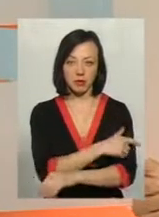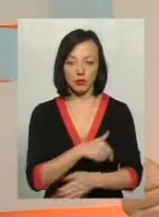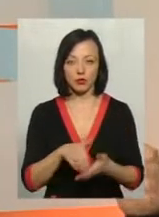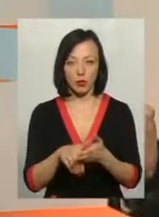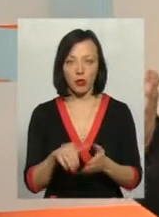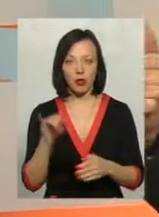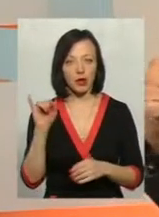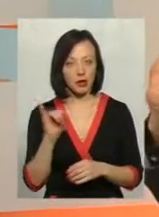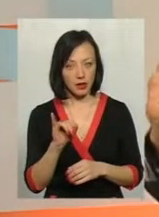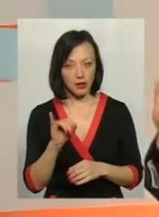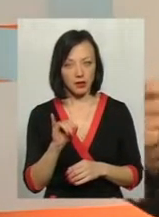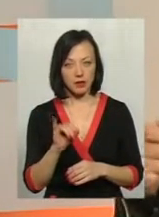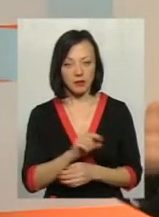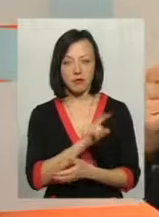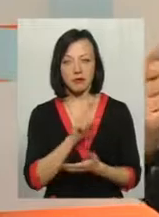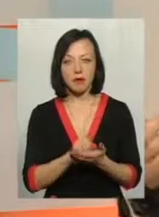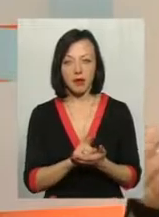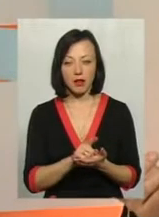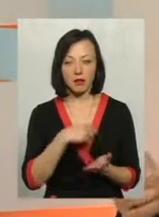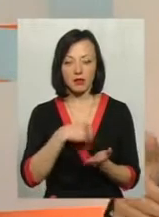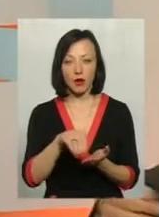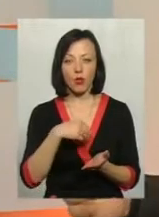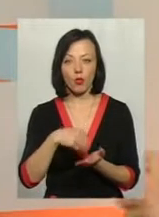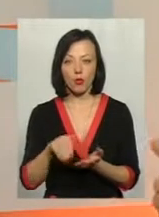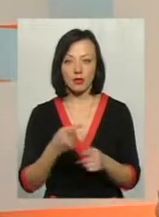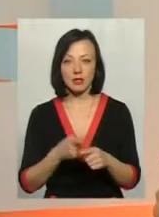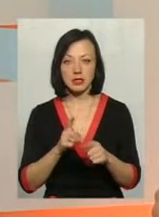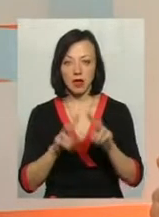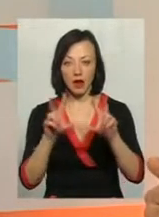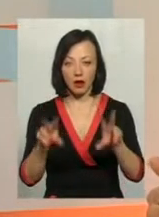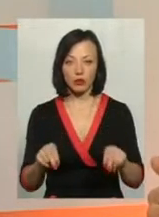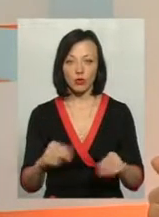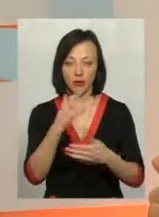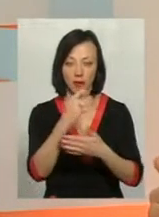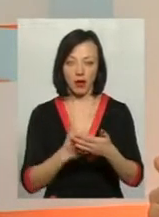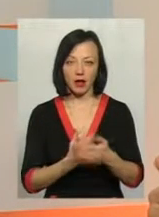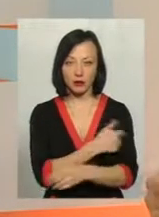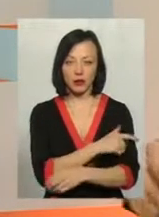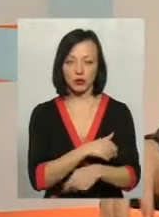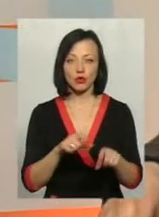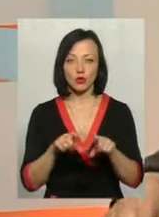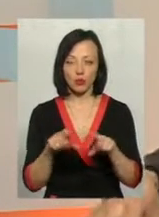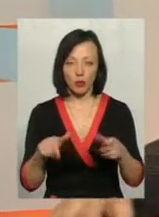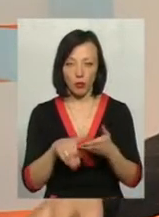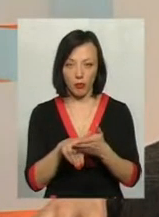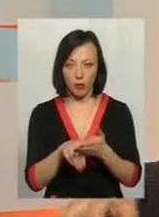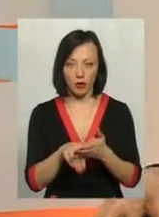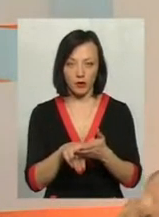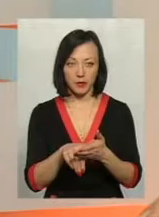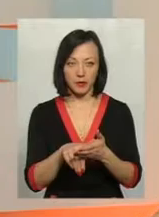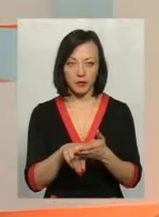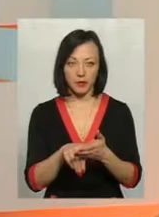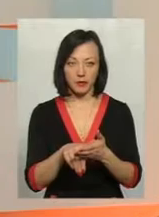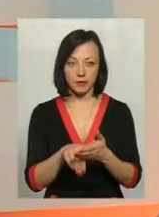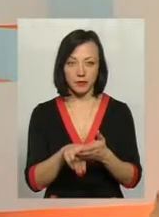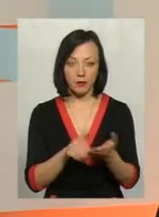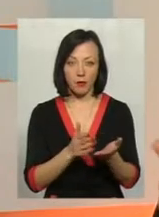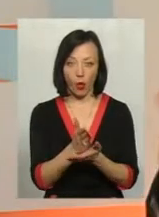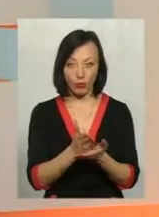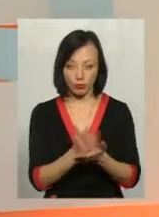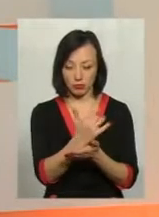І мала би закуповувати цей гарантований пакет медичної допомоги в надавачів медичних послуг.